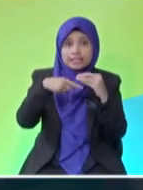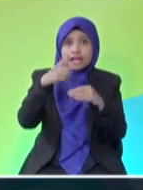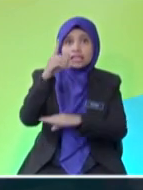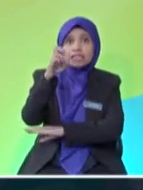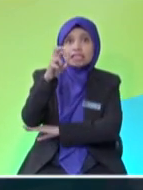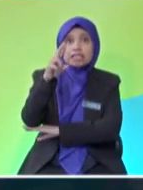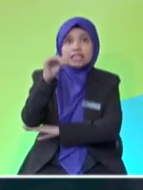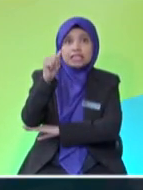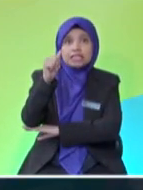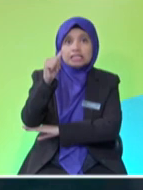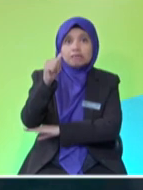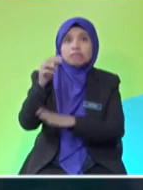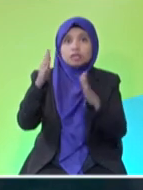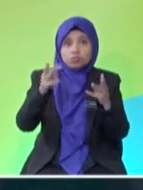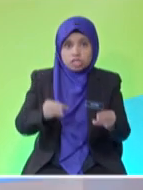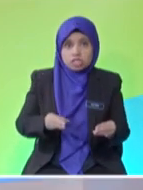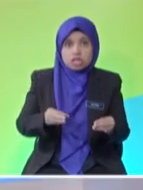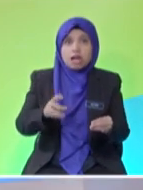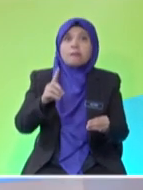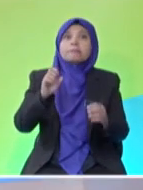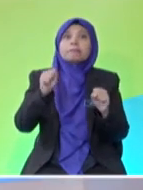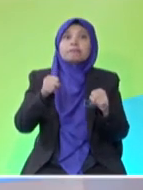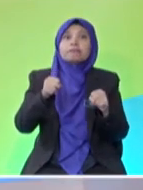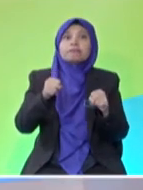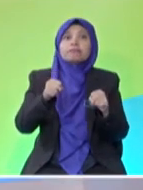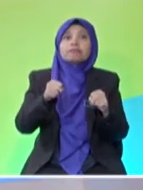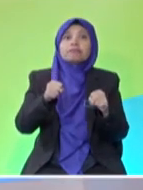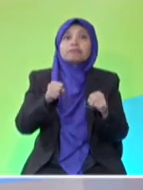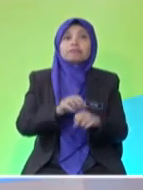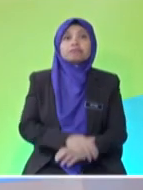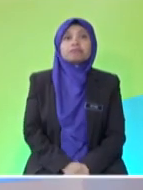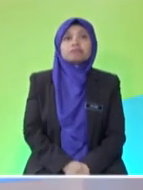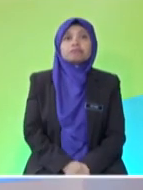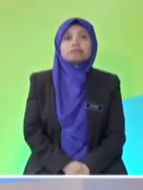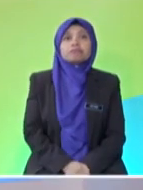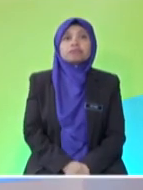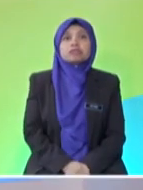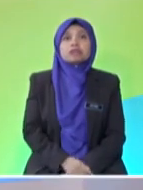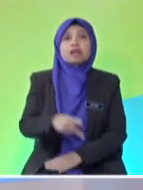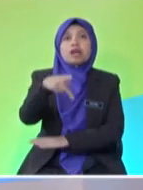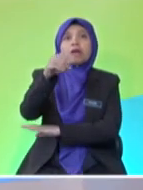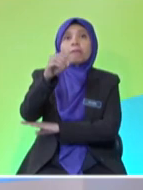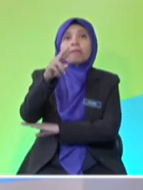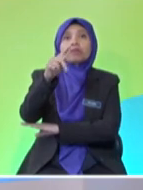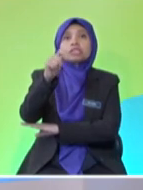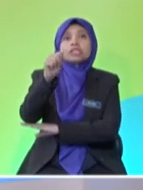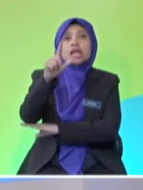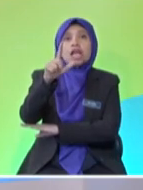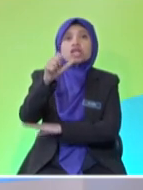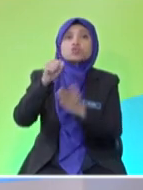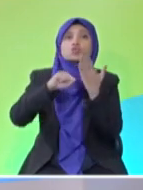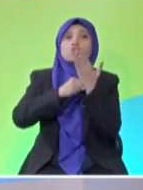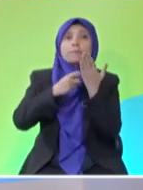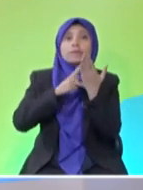Dimanakah mereka boleh layar ini Seiko tak lain tak buka melalui portal sumberku melalui delima